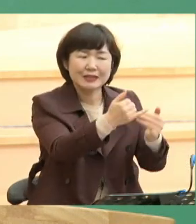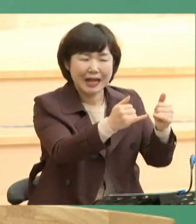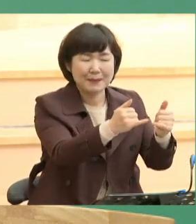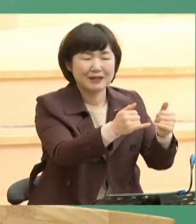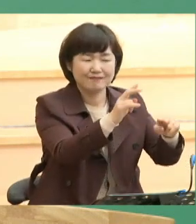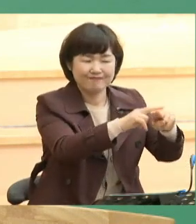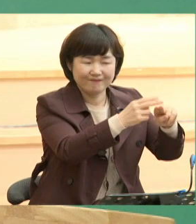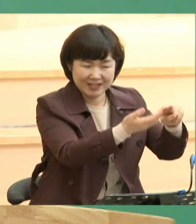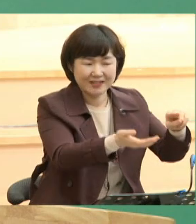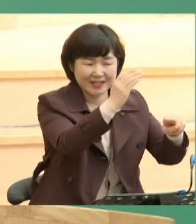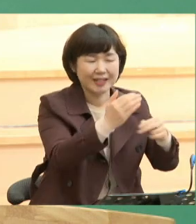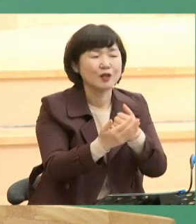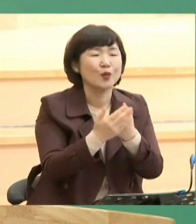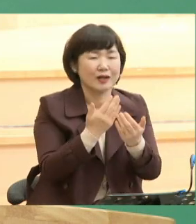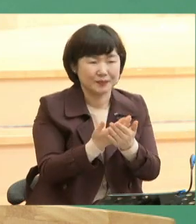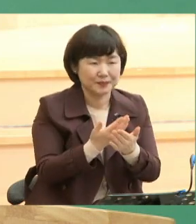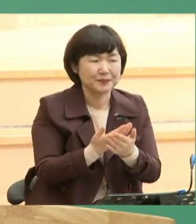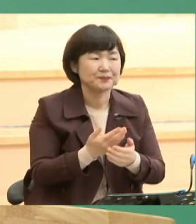해주십시오